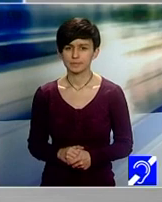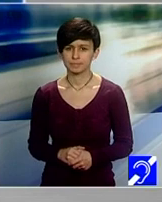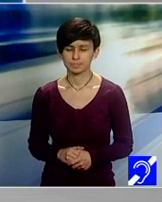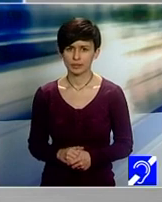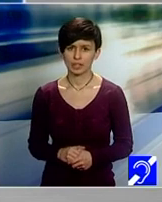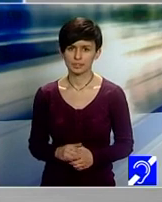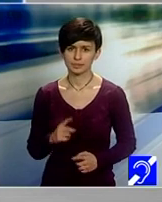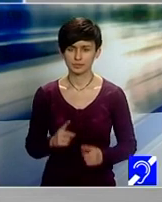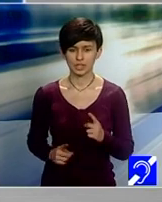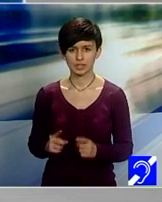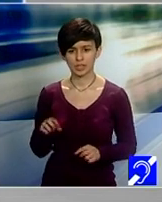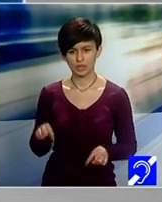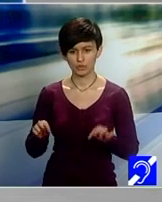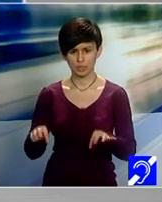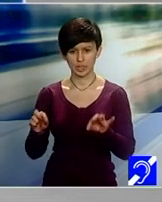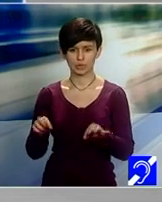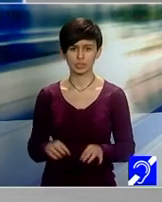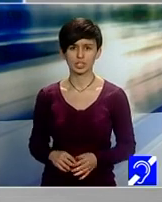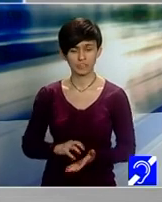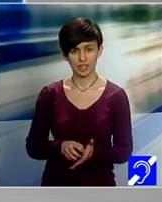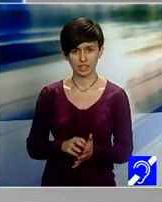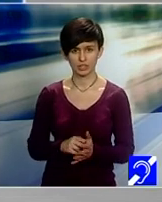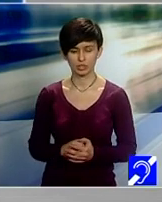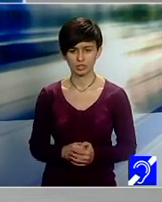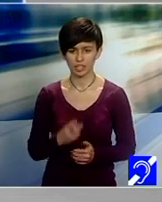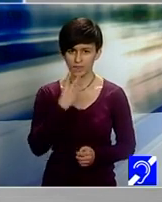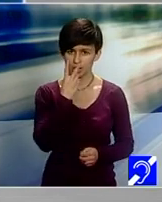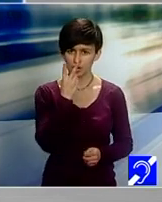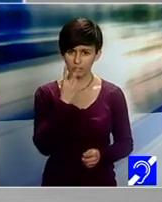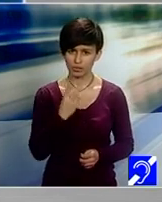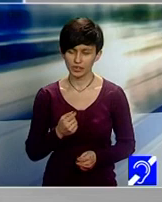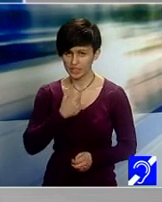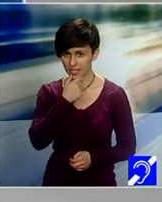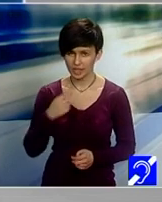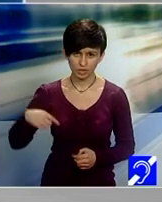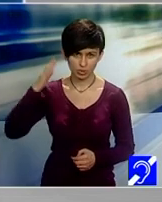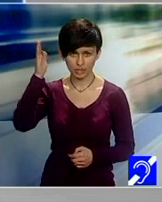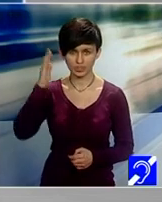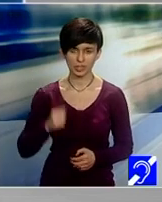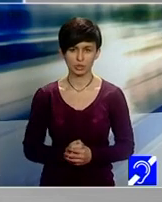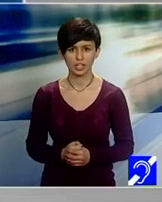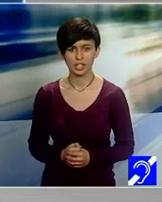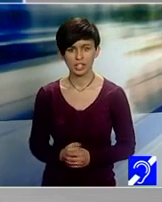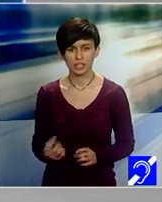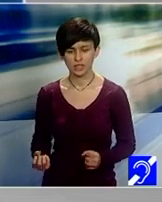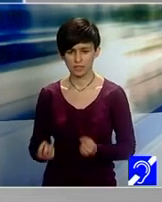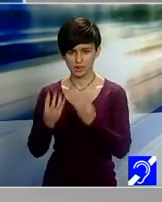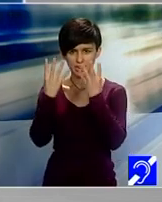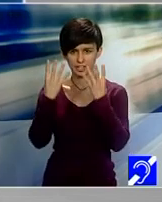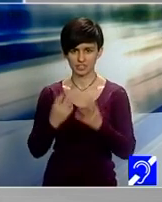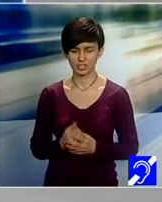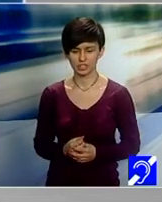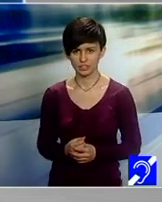haideți să încercăm să recultivăm acea roșie așa, anul viitor, să vedem că o să iasă bălării. Pentru că semințe tradiționale sunt semințe unice pe care le